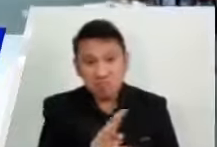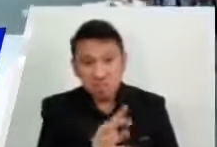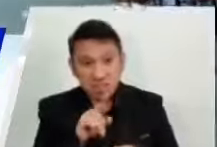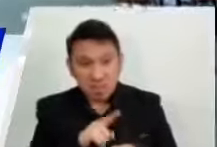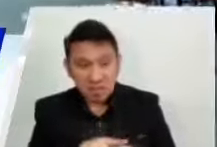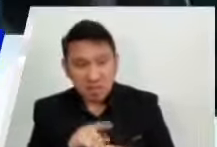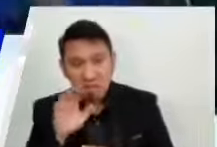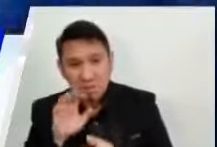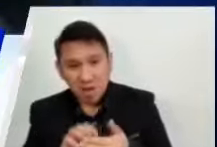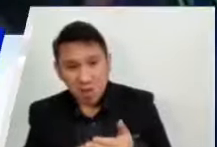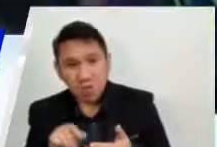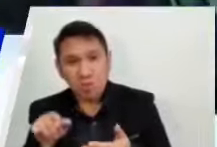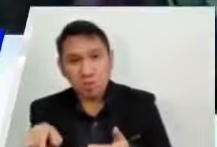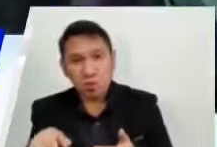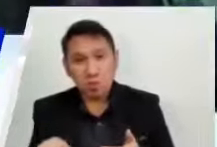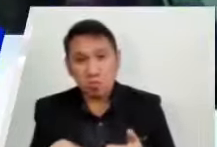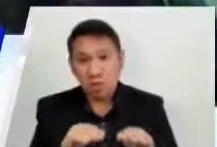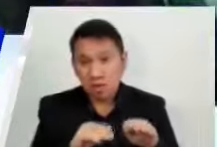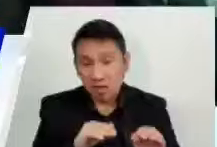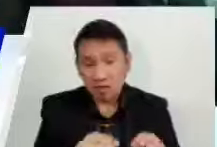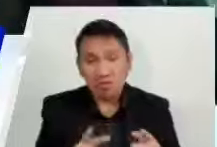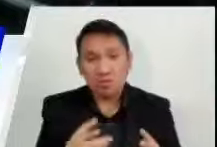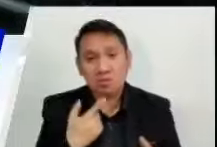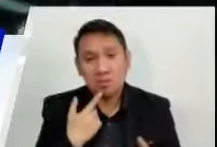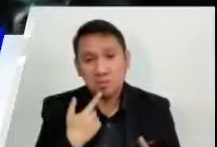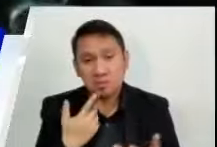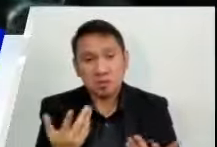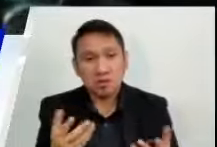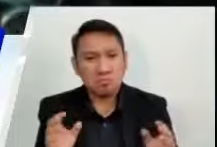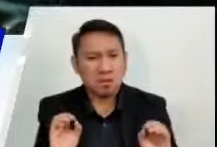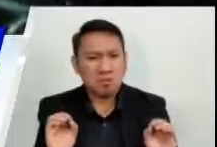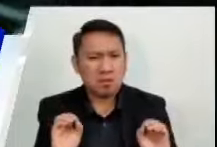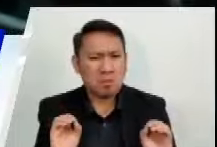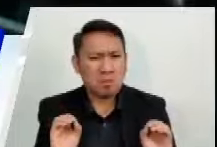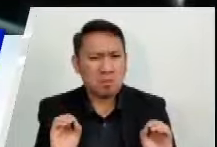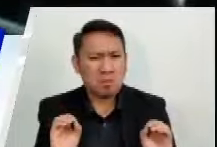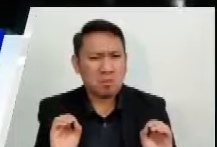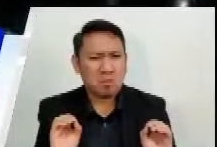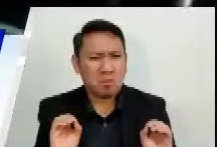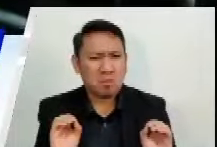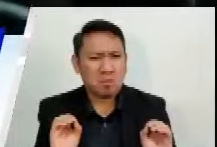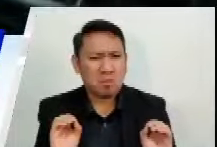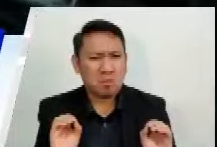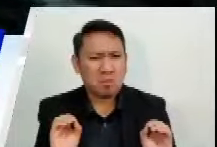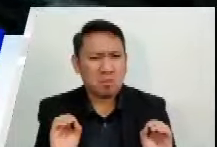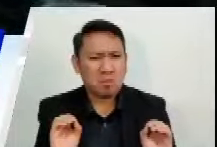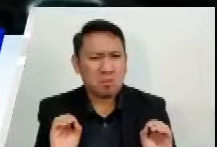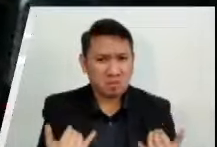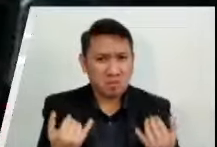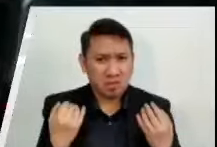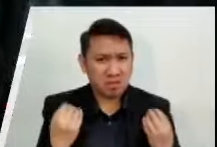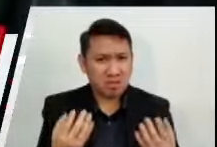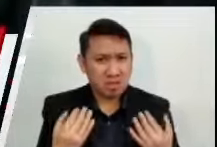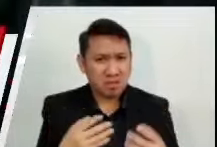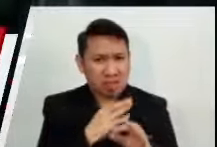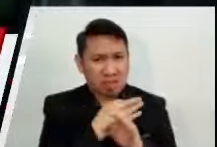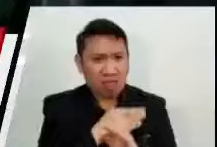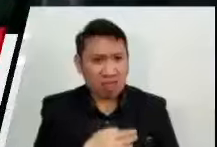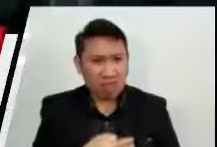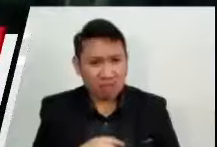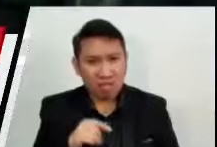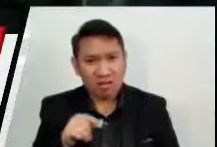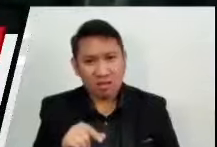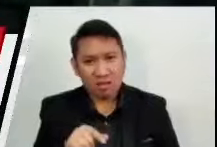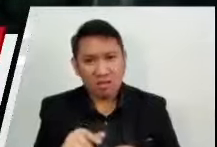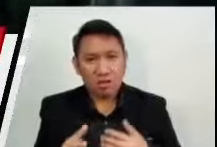Alfred Pangilinan, baka wa-epek ito. Wala po epekto, lalo ngayon maraming ginagawang kalsada. Wala na po, kahit anong, kahit gawa